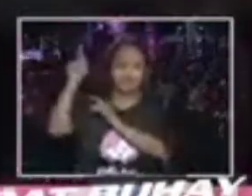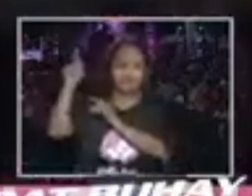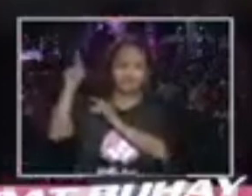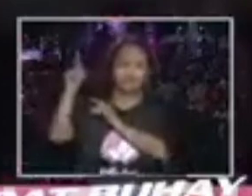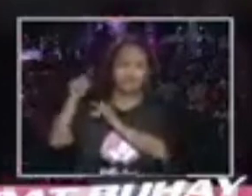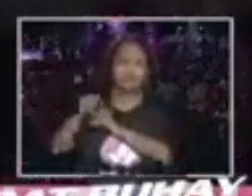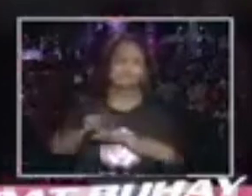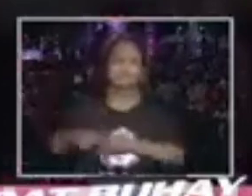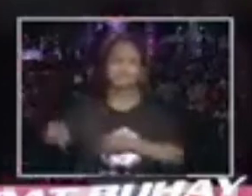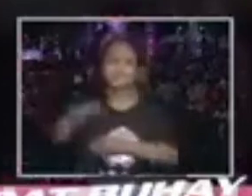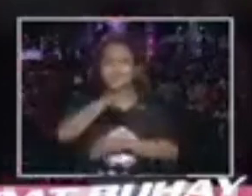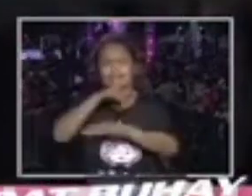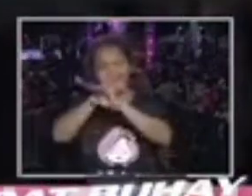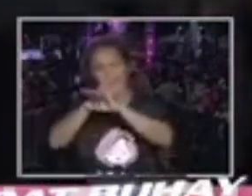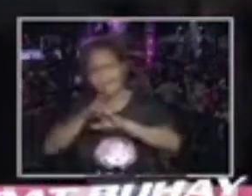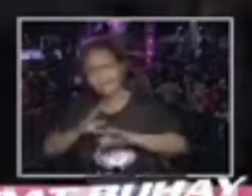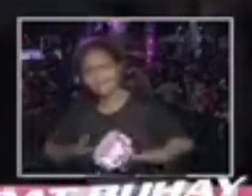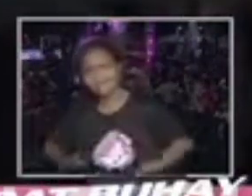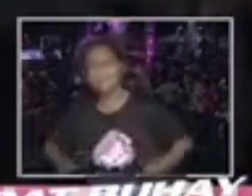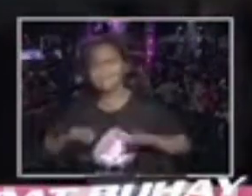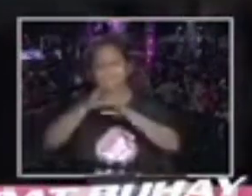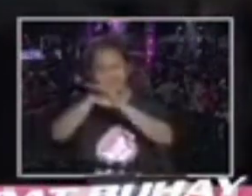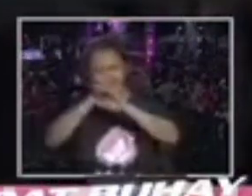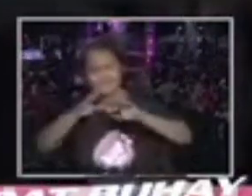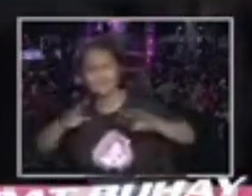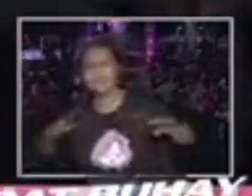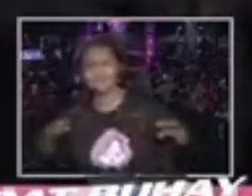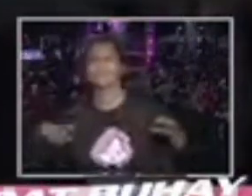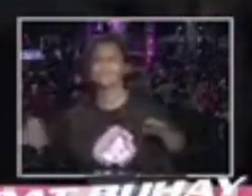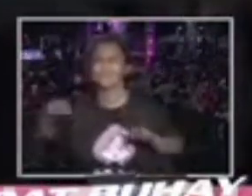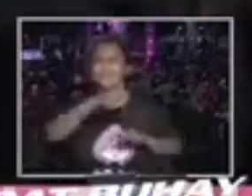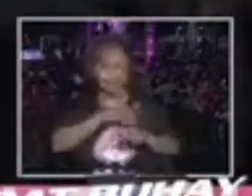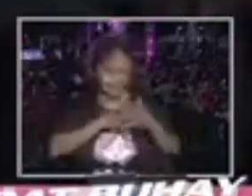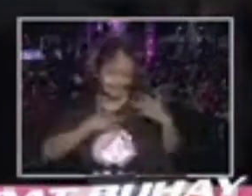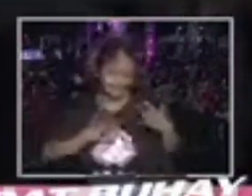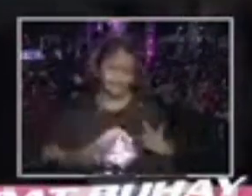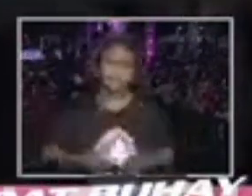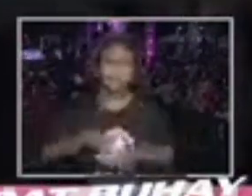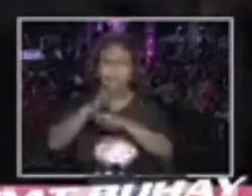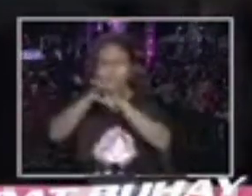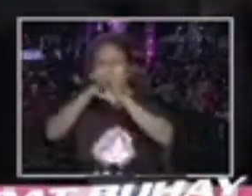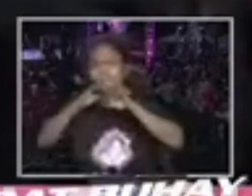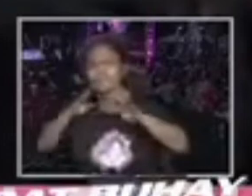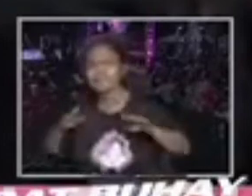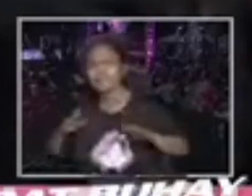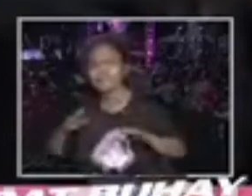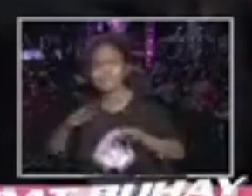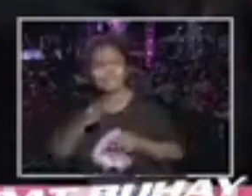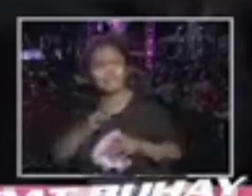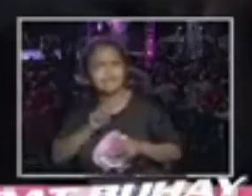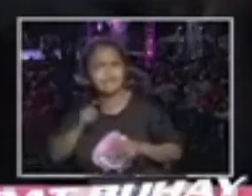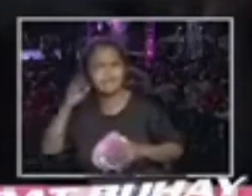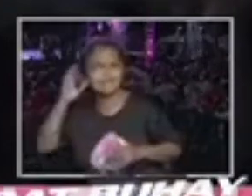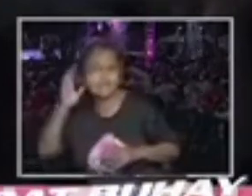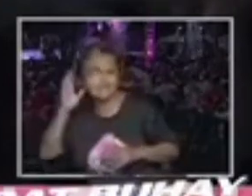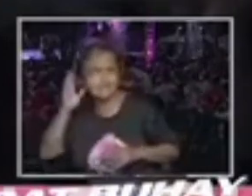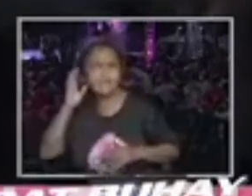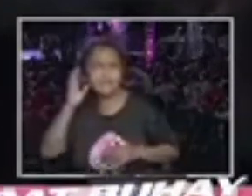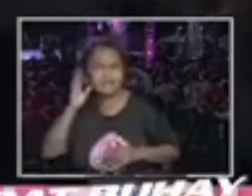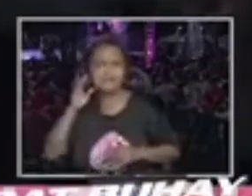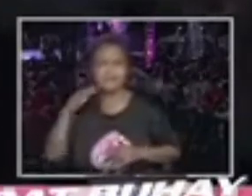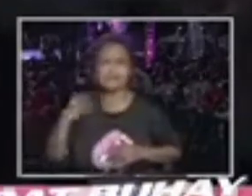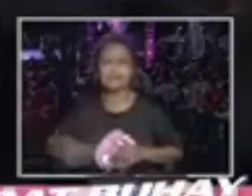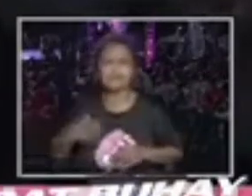Gawing payapa at tahimik ang ating puso. Pakinggan natin,